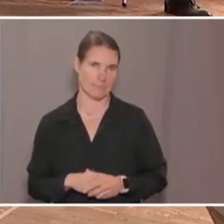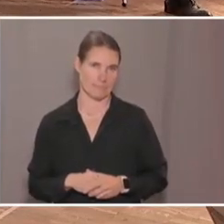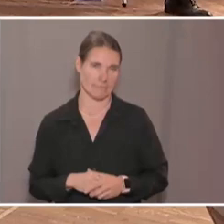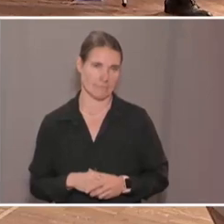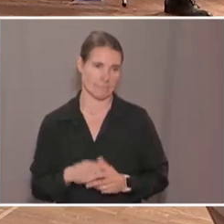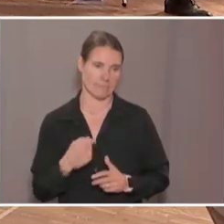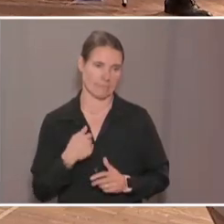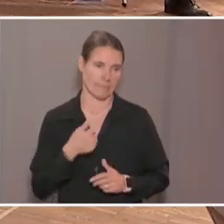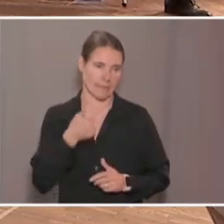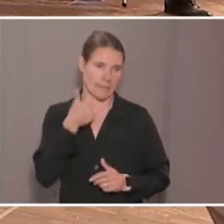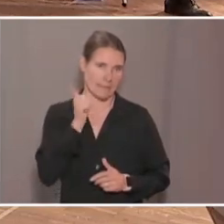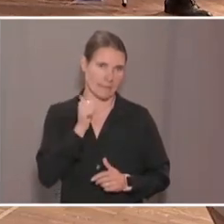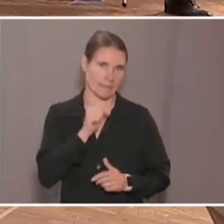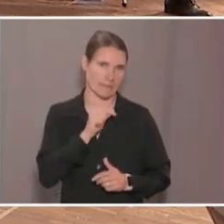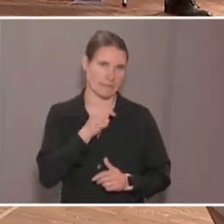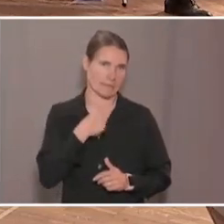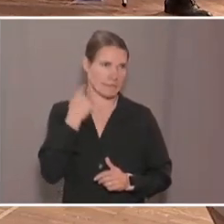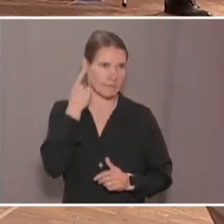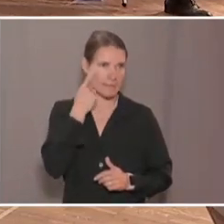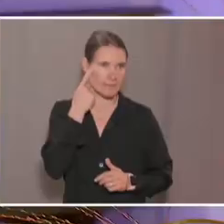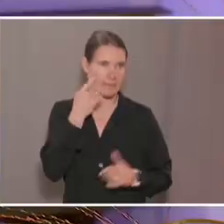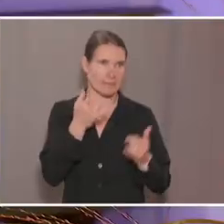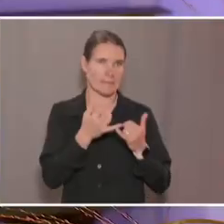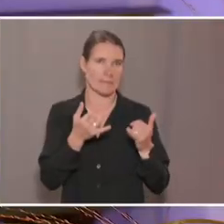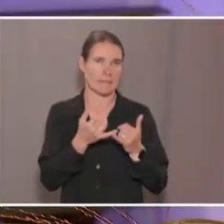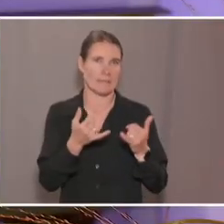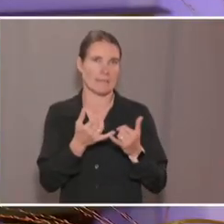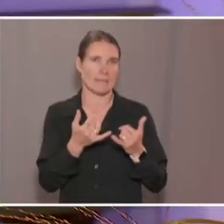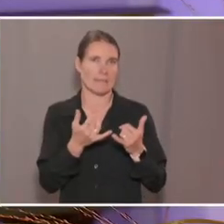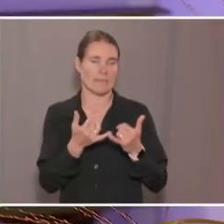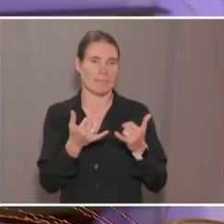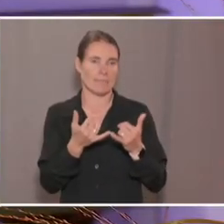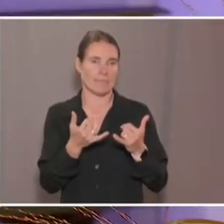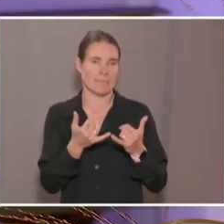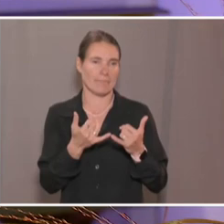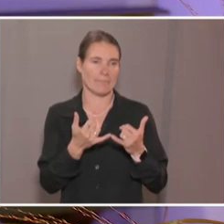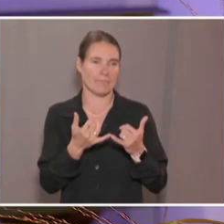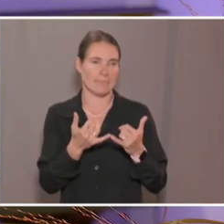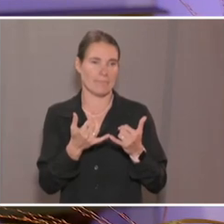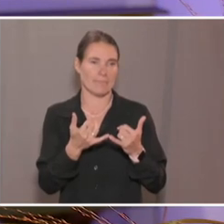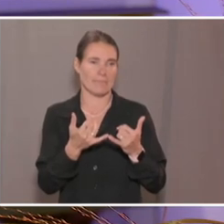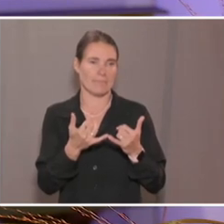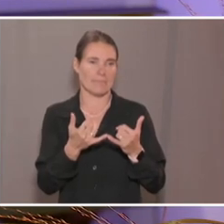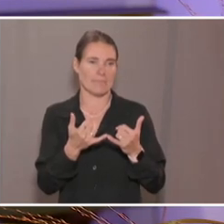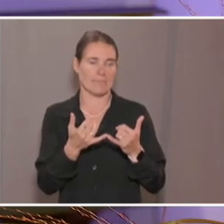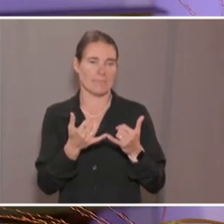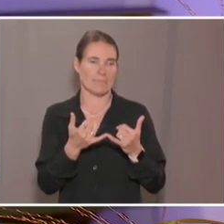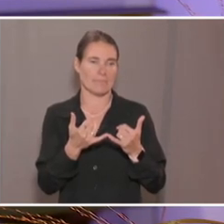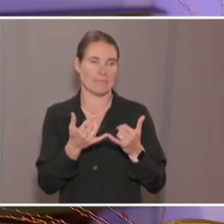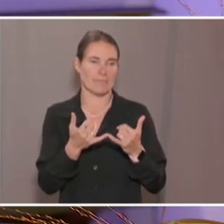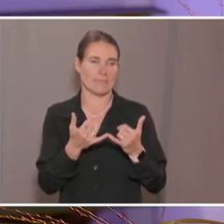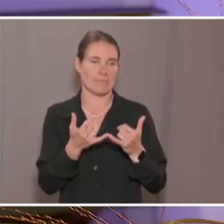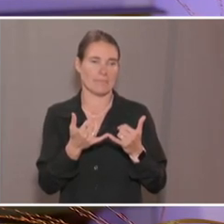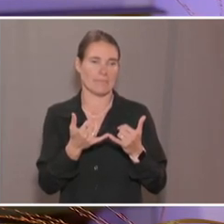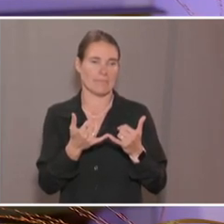Ich habe gestern darüber nachgedacht, weil ich vertrete heute hier Herrn Eisold. Ich mache das aber eigentlich auch immer ganz gerne, an solchen